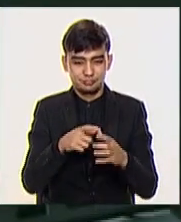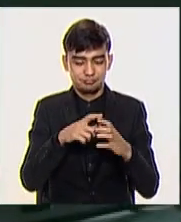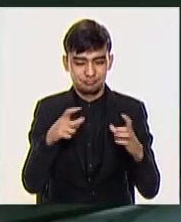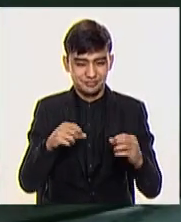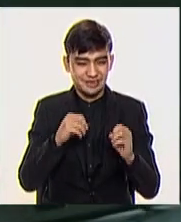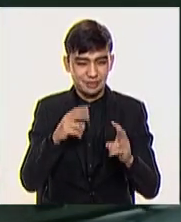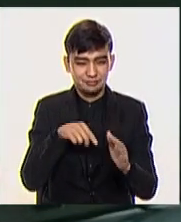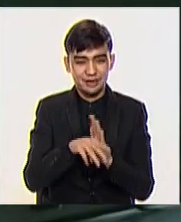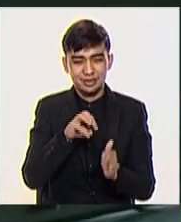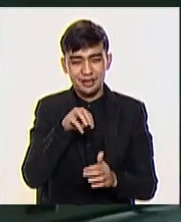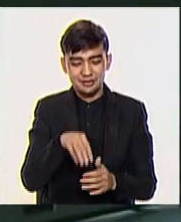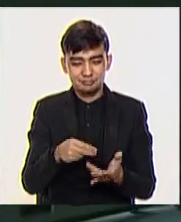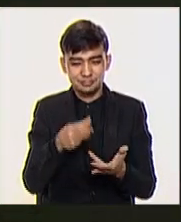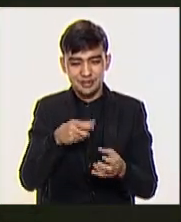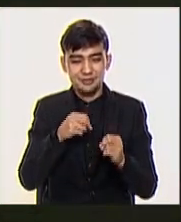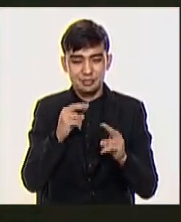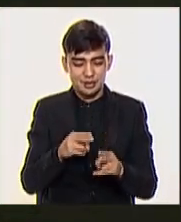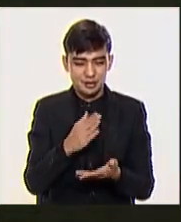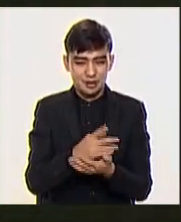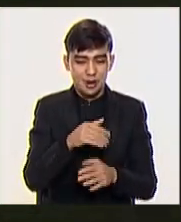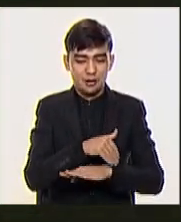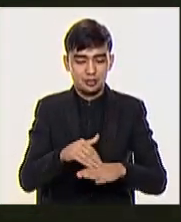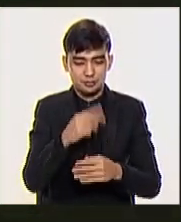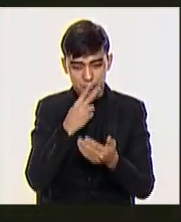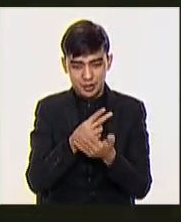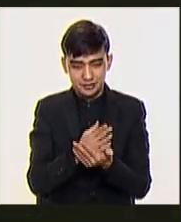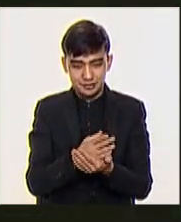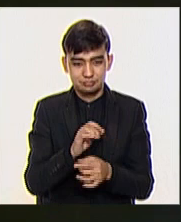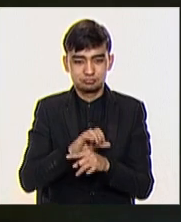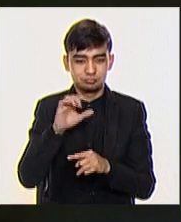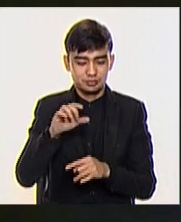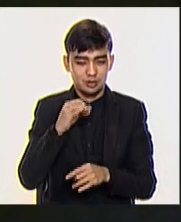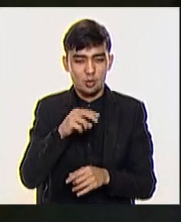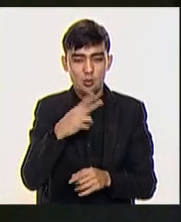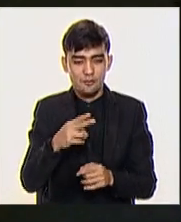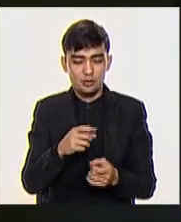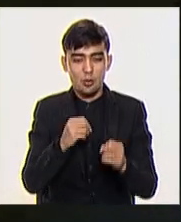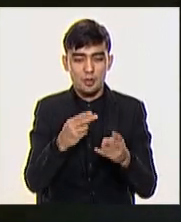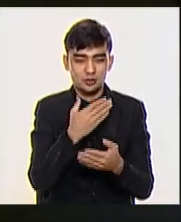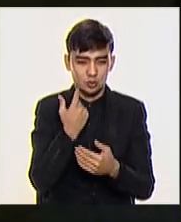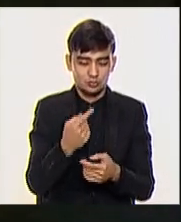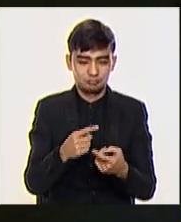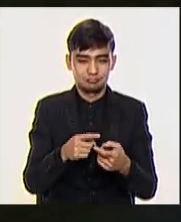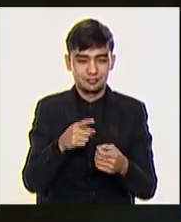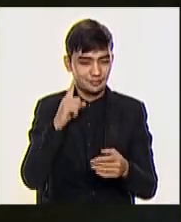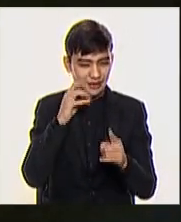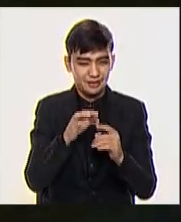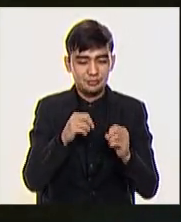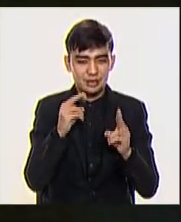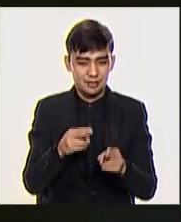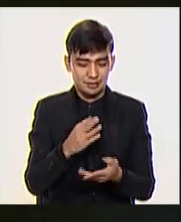қорапшасында тесті жіберуге болатын орталықтың мекенжайы көрсетілген. Бұл COVID жұқтырту қаупін төмендетуге бағытталған шаралардың